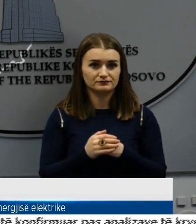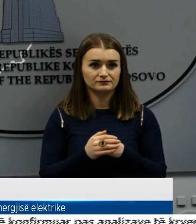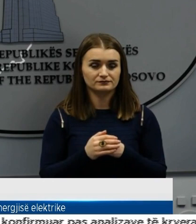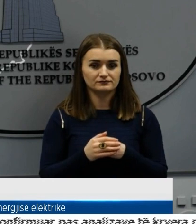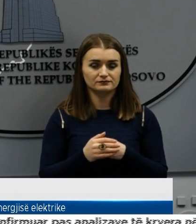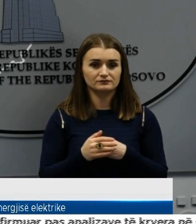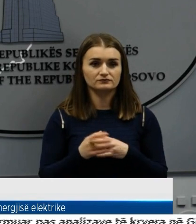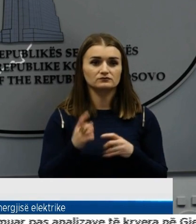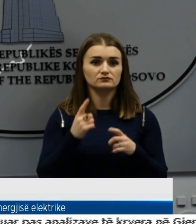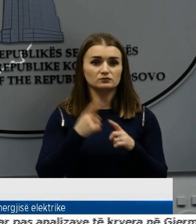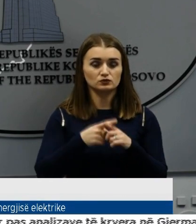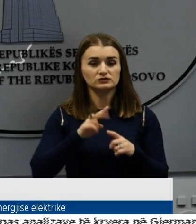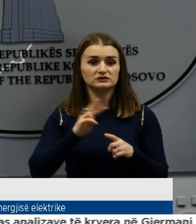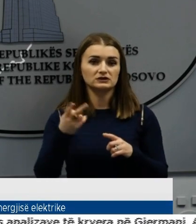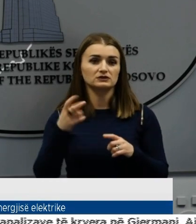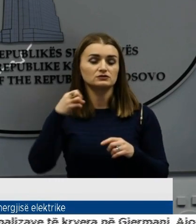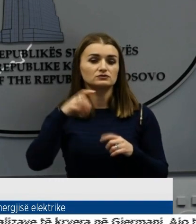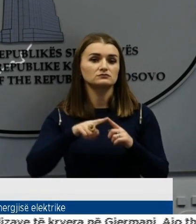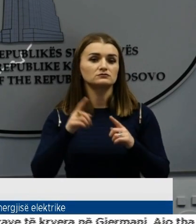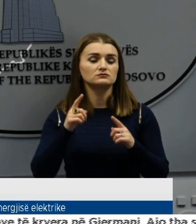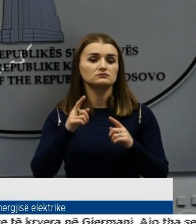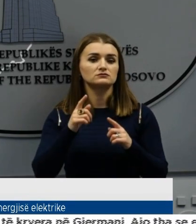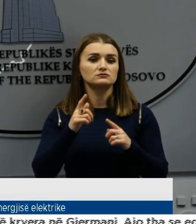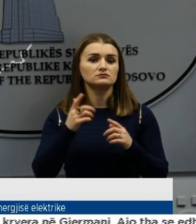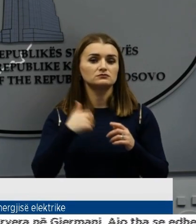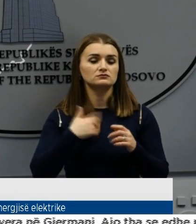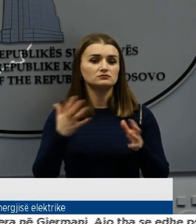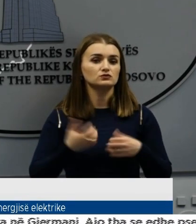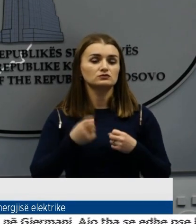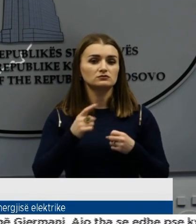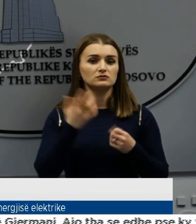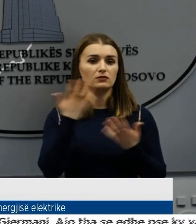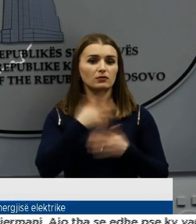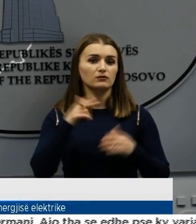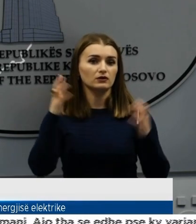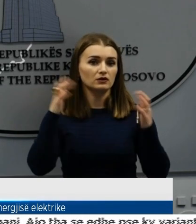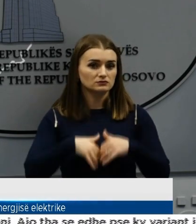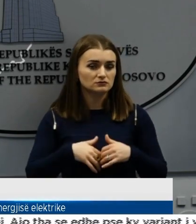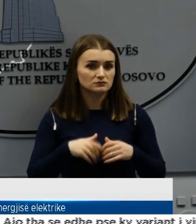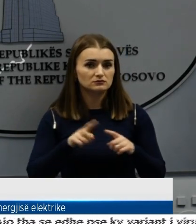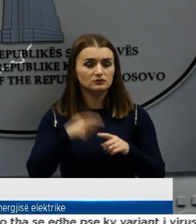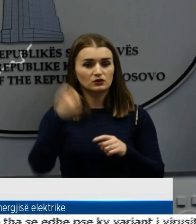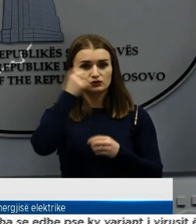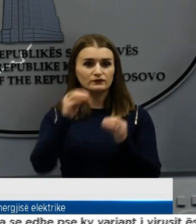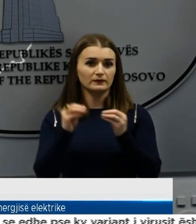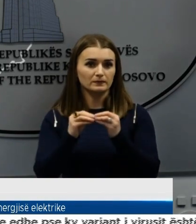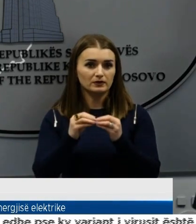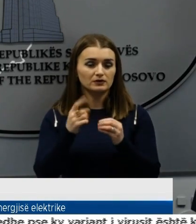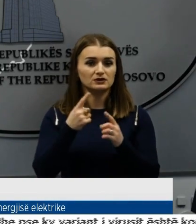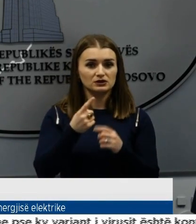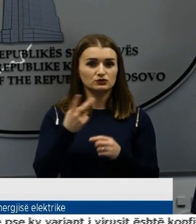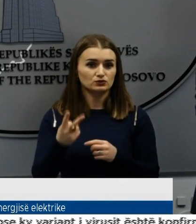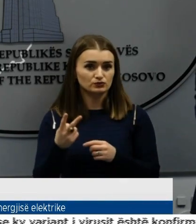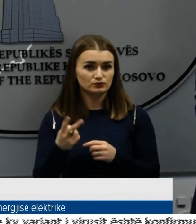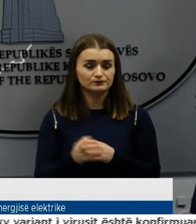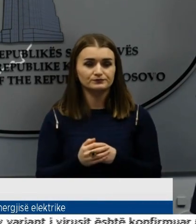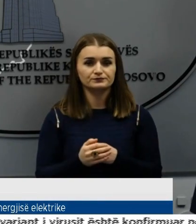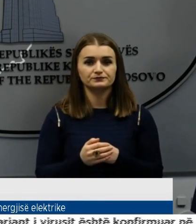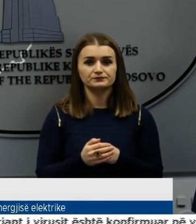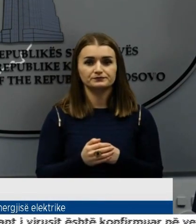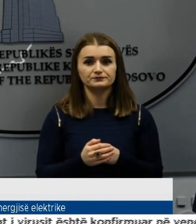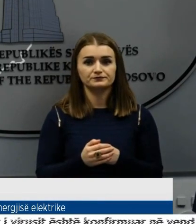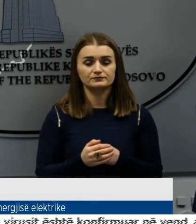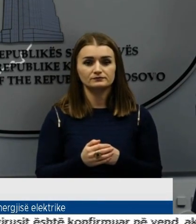rënje totalisht të paparashikueshme të 2 bloqeve të Kosovës B. Njëra, për fatë mirë, ka qenë prishje